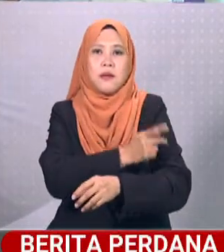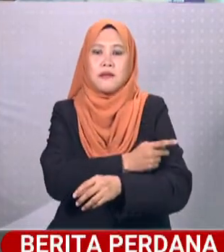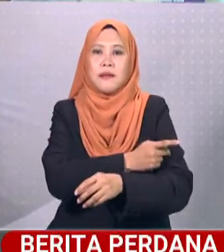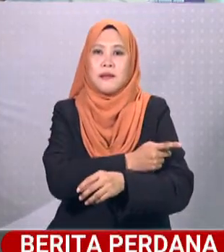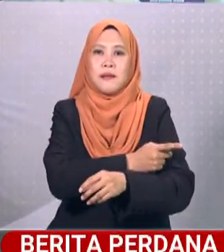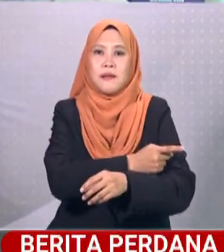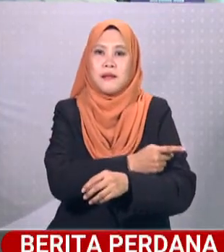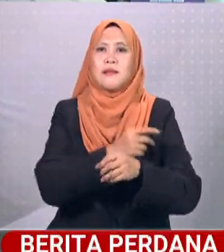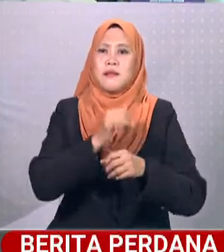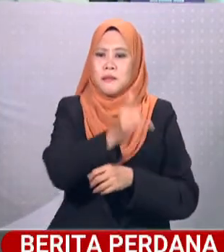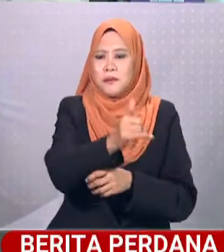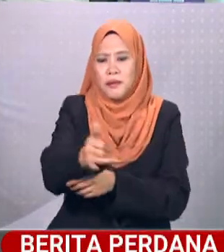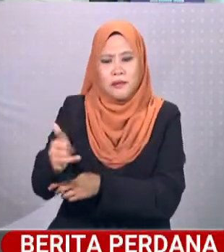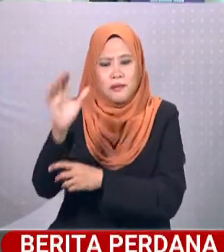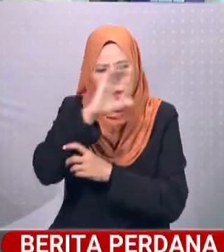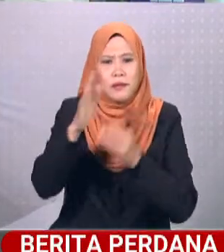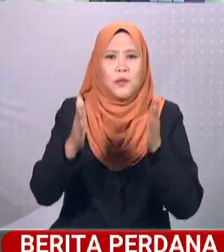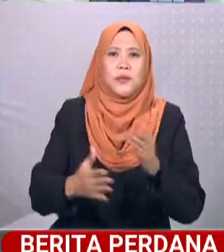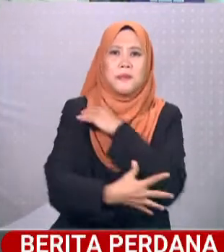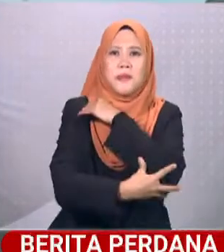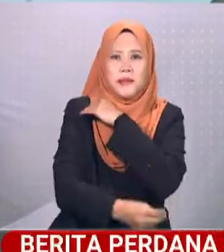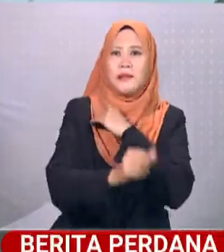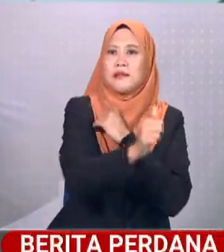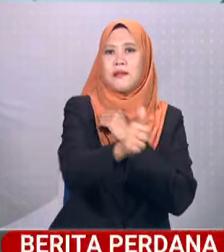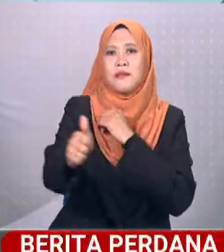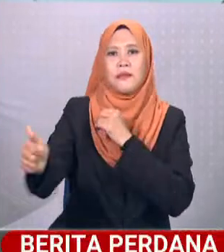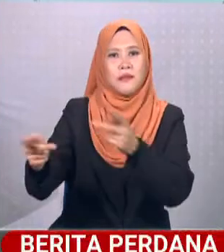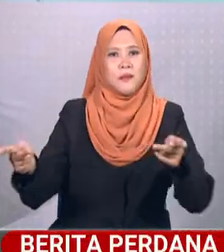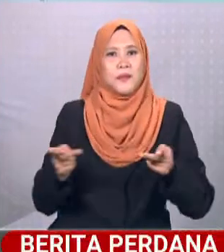empowered, pergilah cari asnaf-asnaf di kawasan masing-masing.